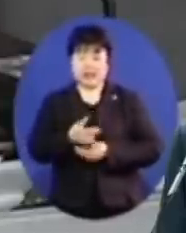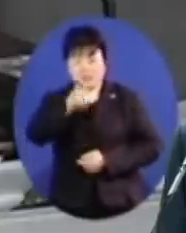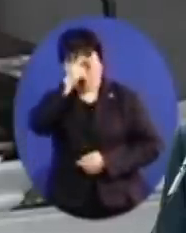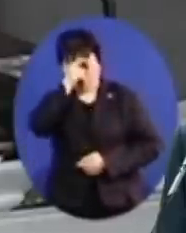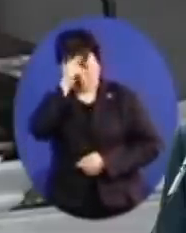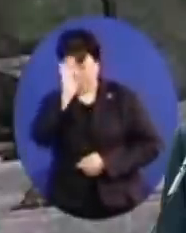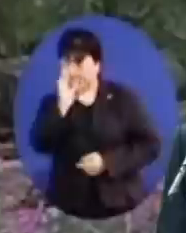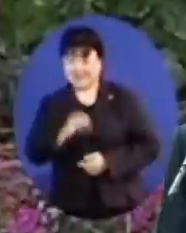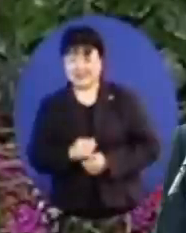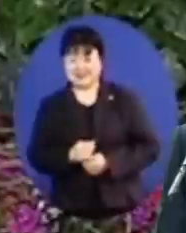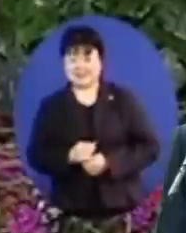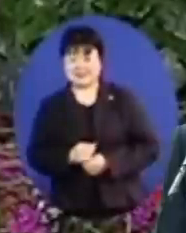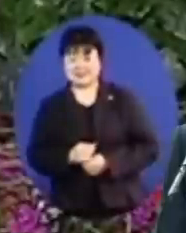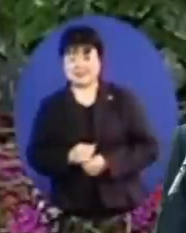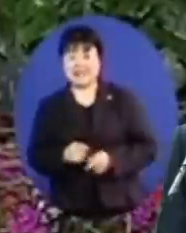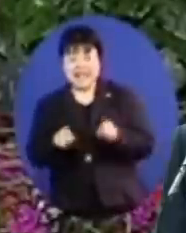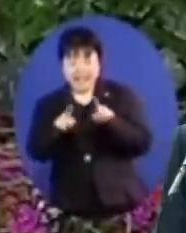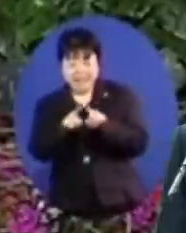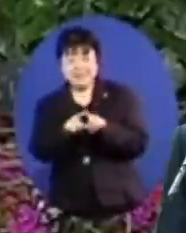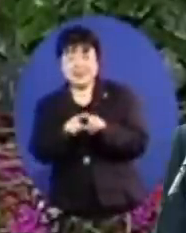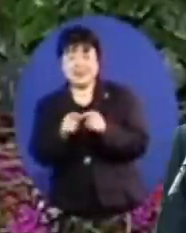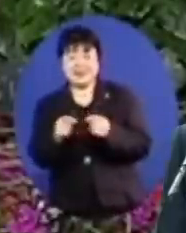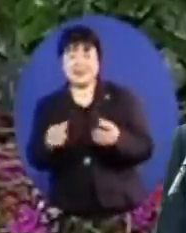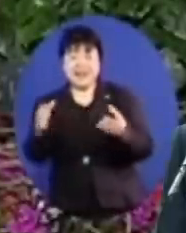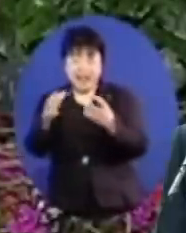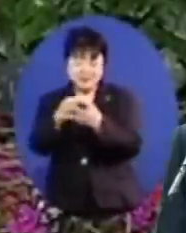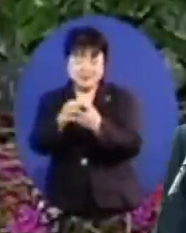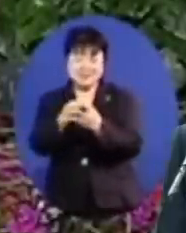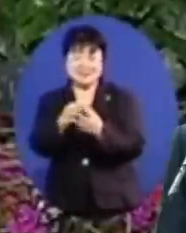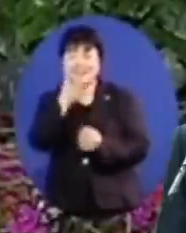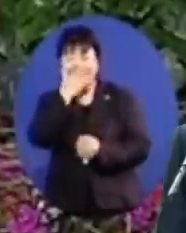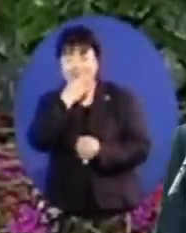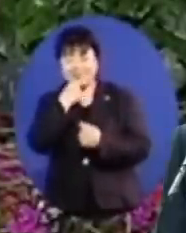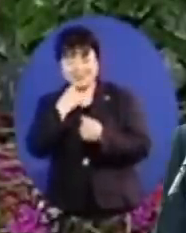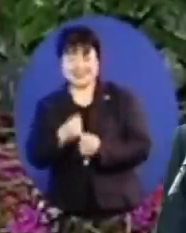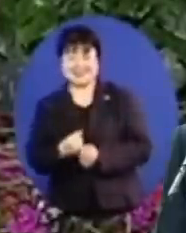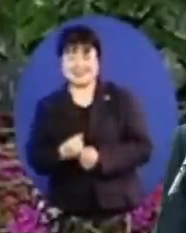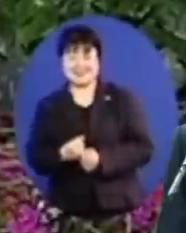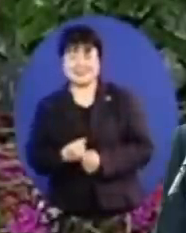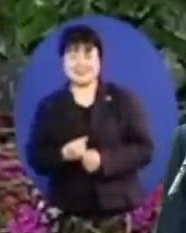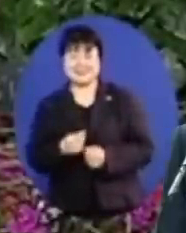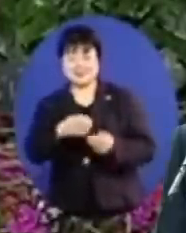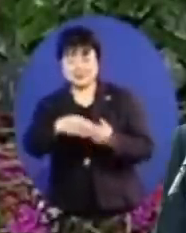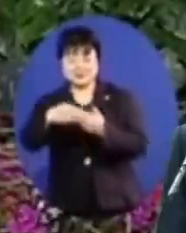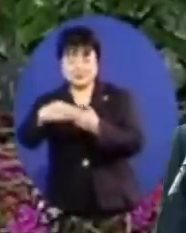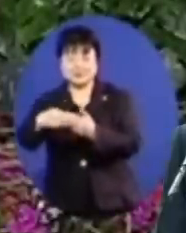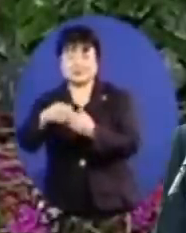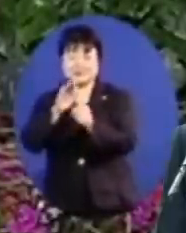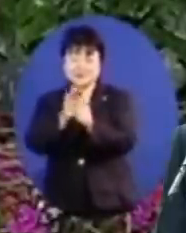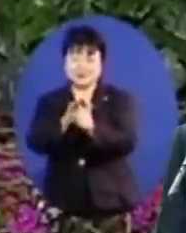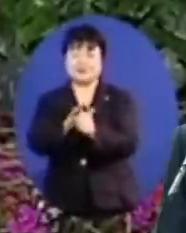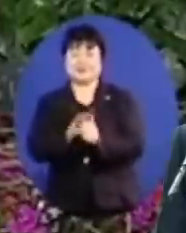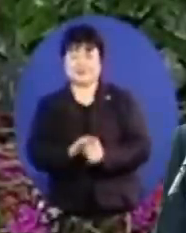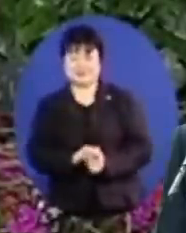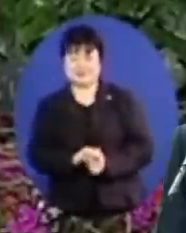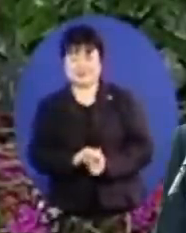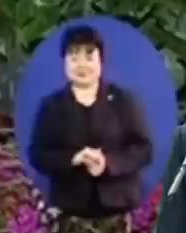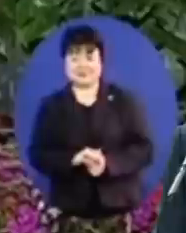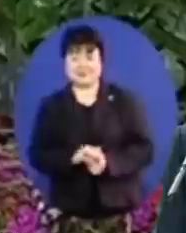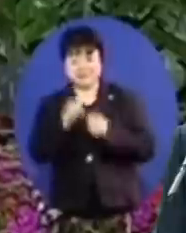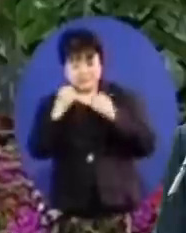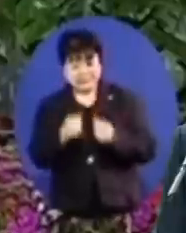됩니다. 인생이란 같이 협동해서 사는 것이죠. 앞에서 걸어지고 뒤에서 밀면서 협조해서 사는 게